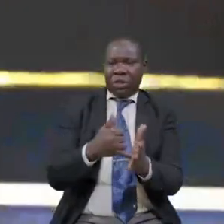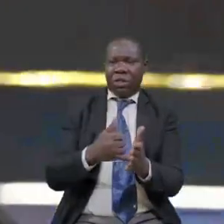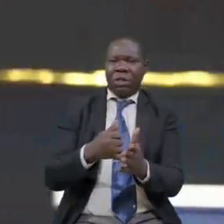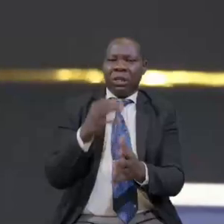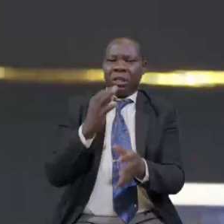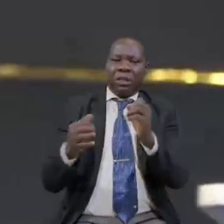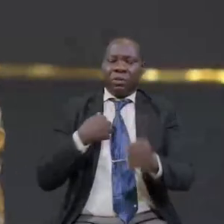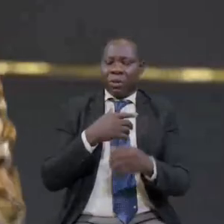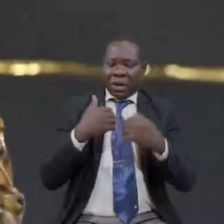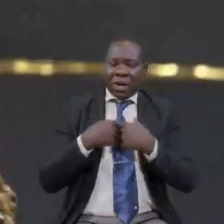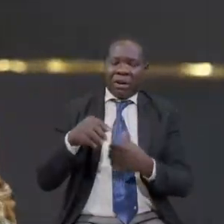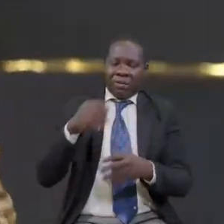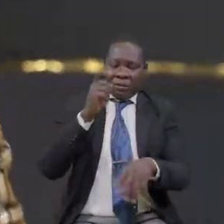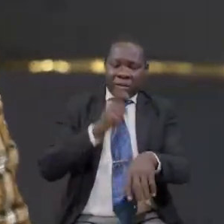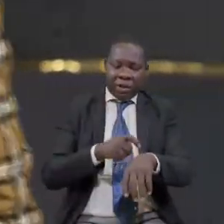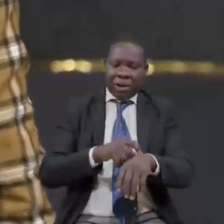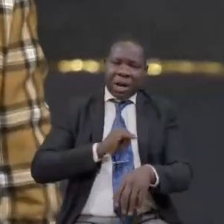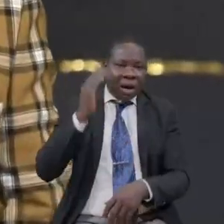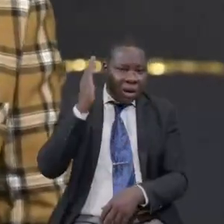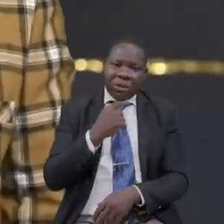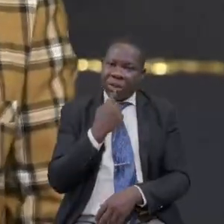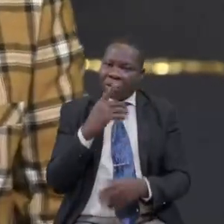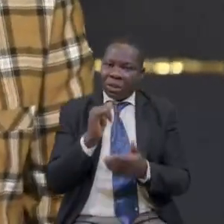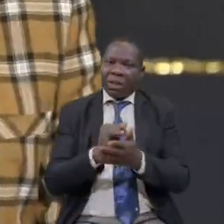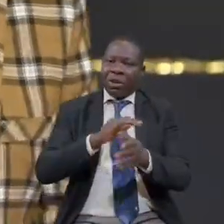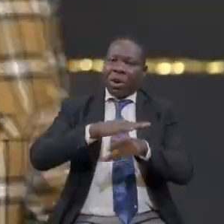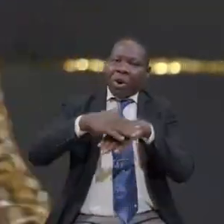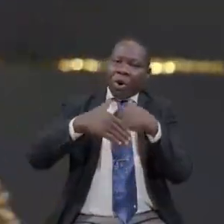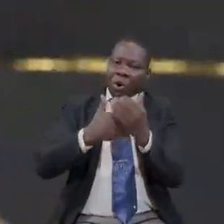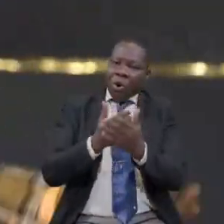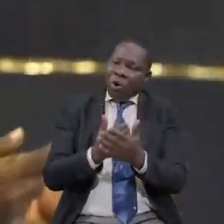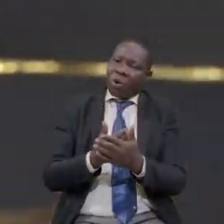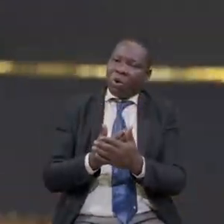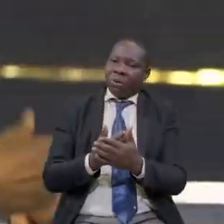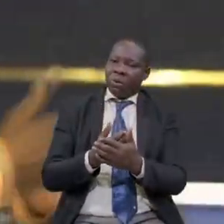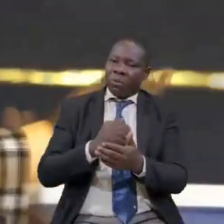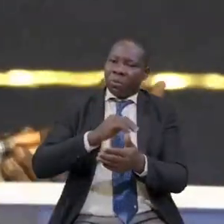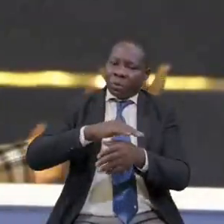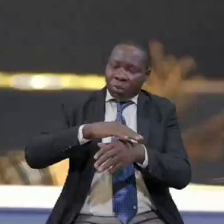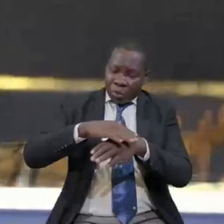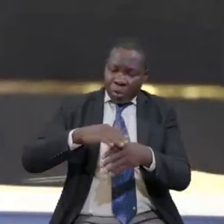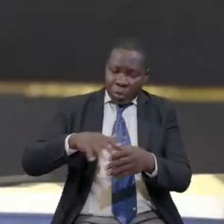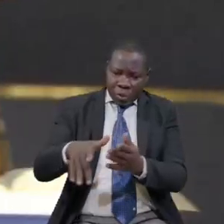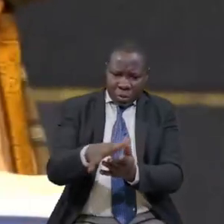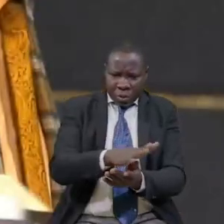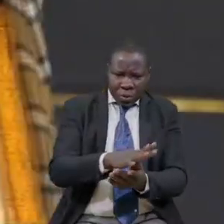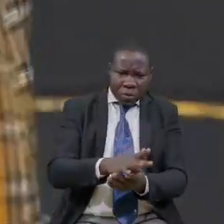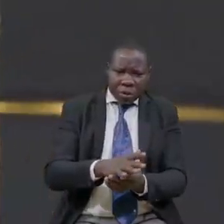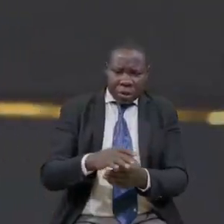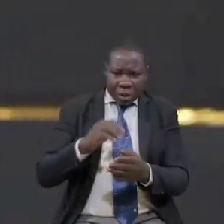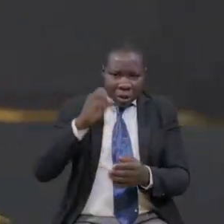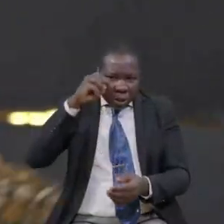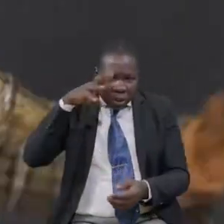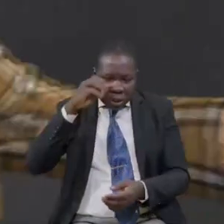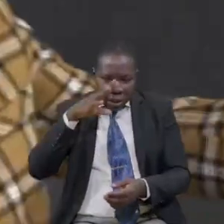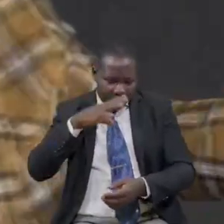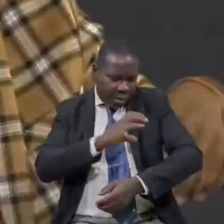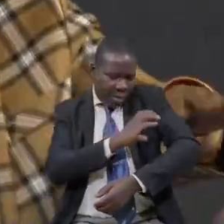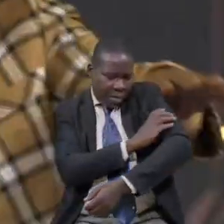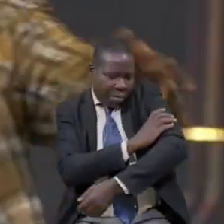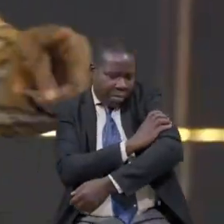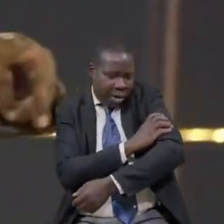cela. Si on a l'occasion, je dirais que toutes ces idoles, ces gris, ces talismans, ces choses, que ces